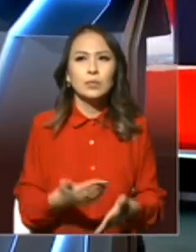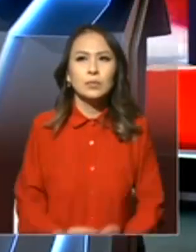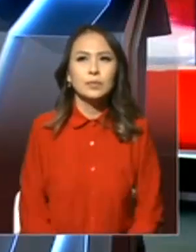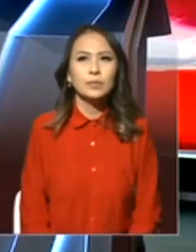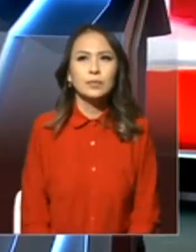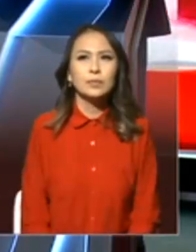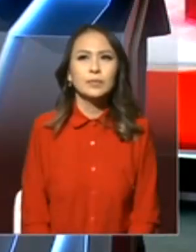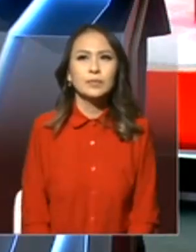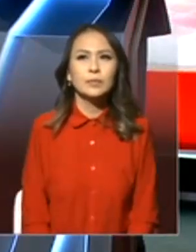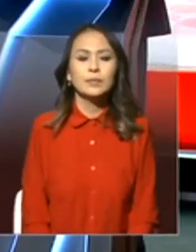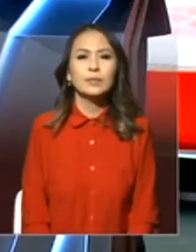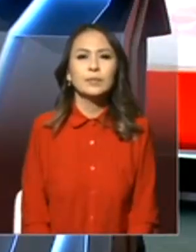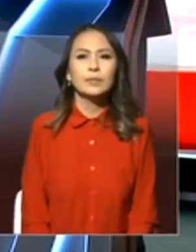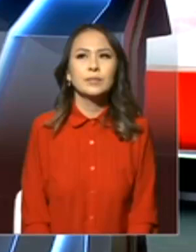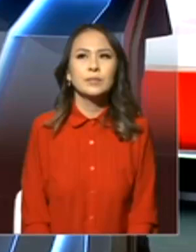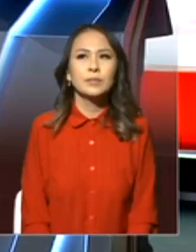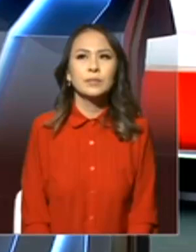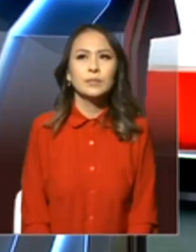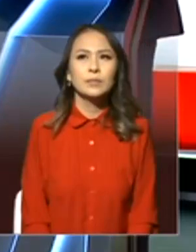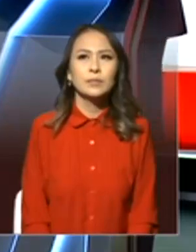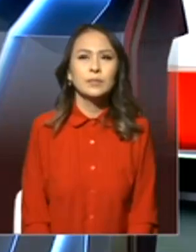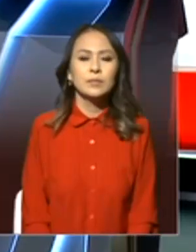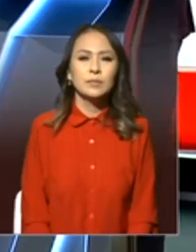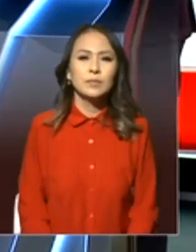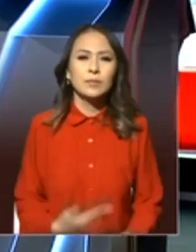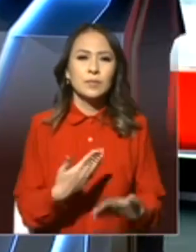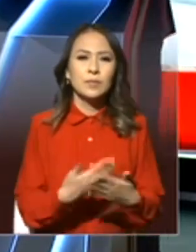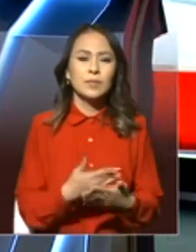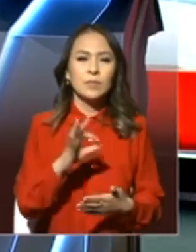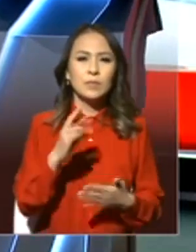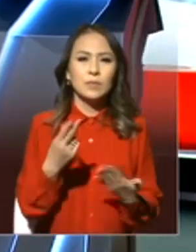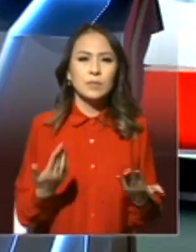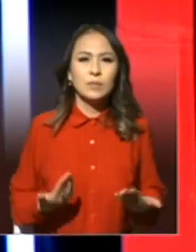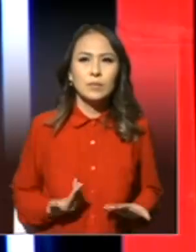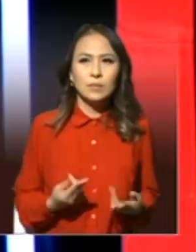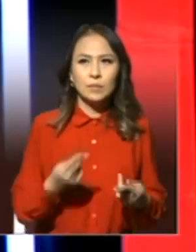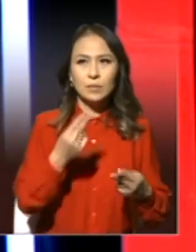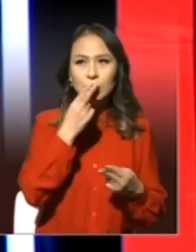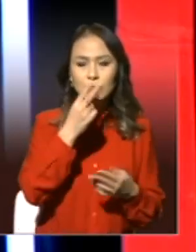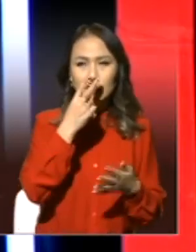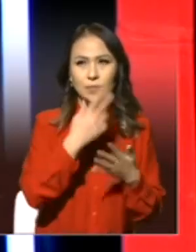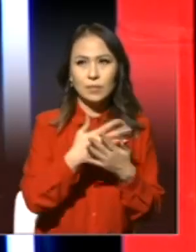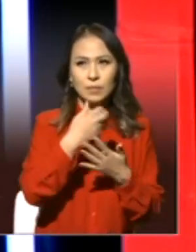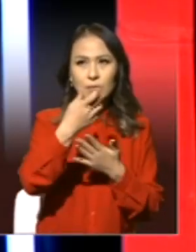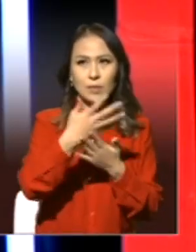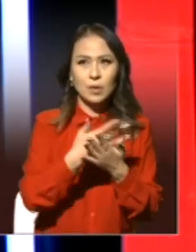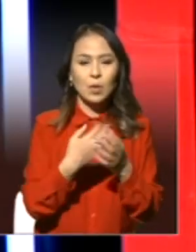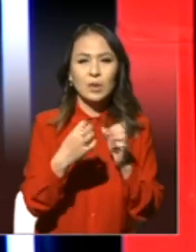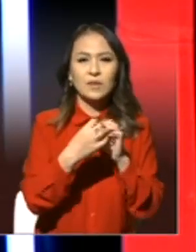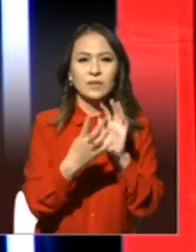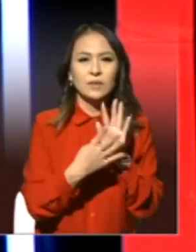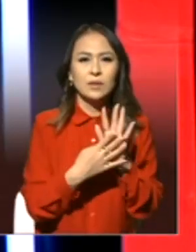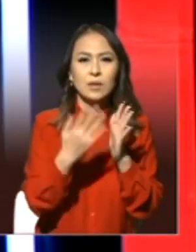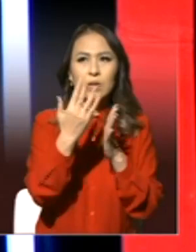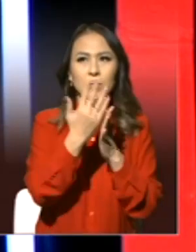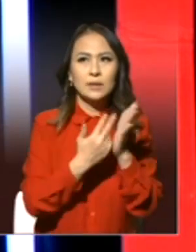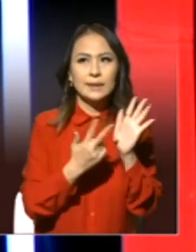баға жағы бұл екінші мәселе. Сіз, Саят Мырза, сіз жаңағы әлеуметтік маңызы бар азық-түліктерді шығарыңызшы. 19 түрлі азық-түлік бізде